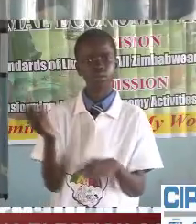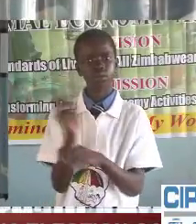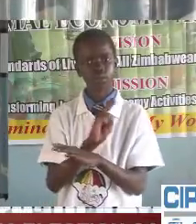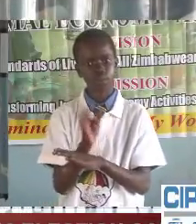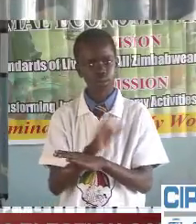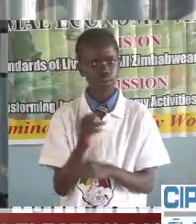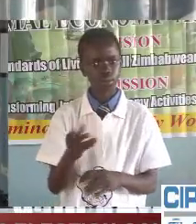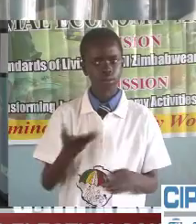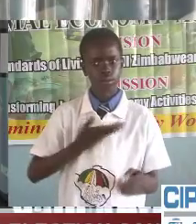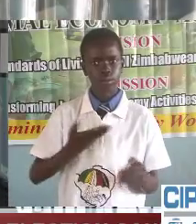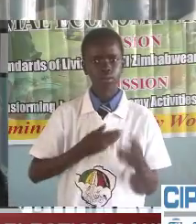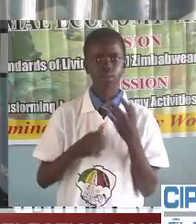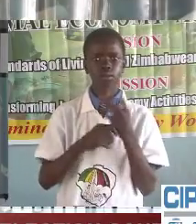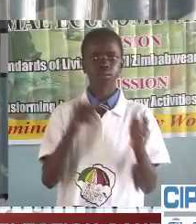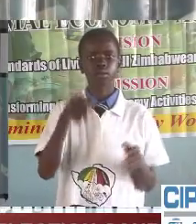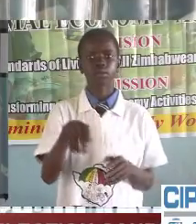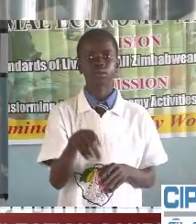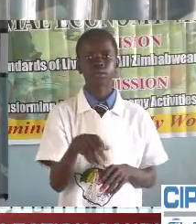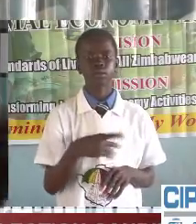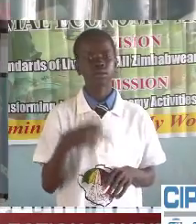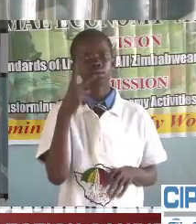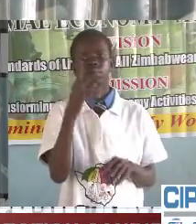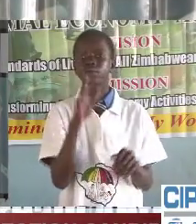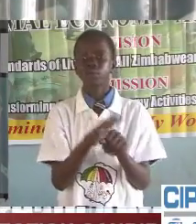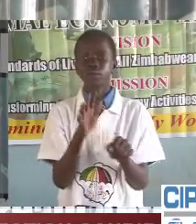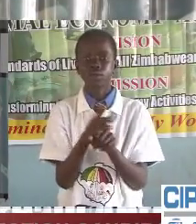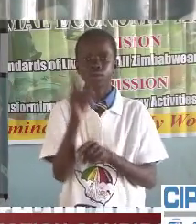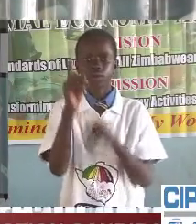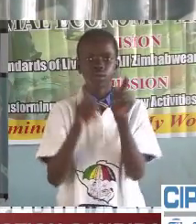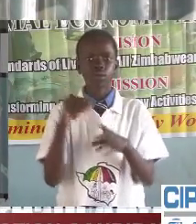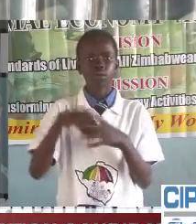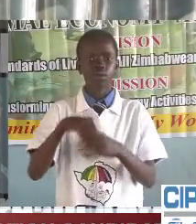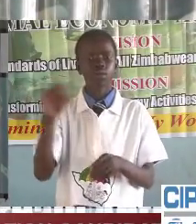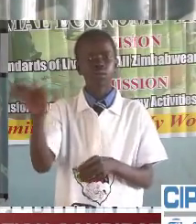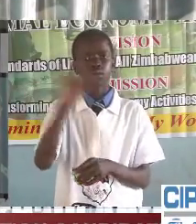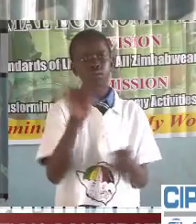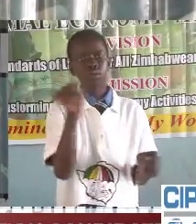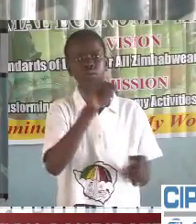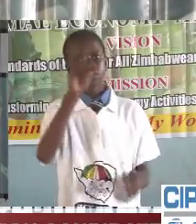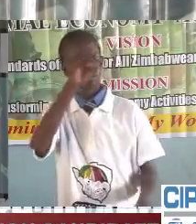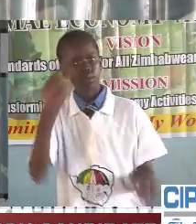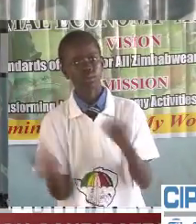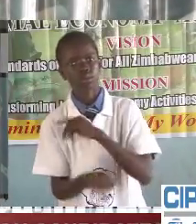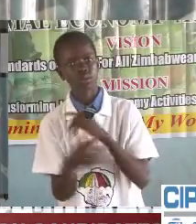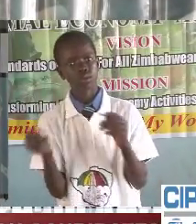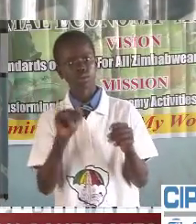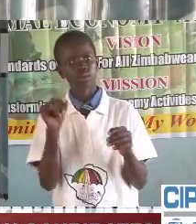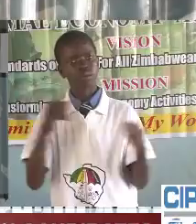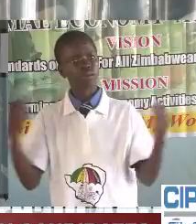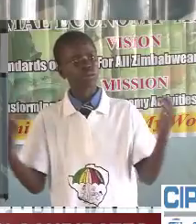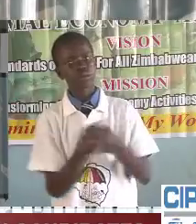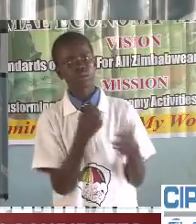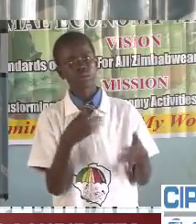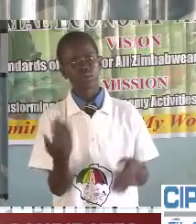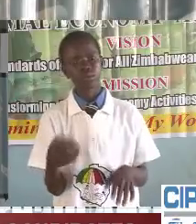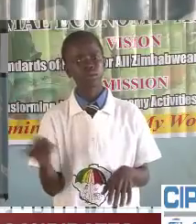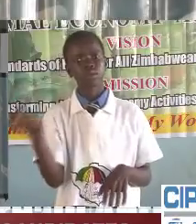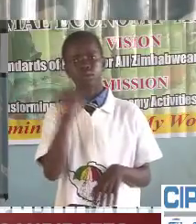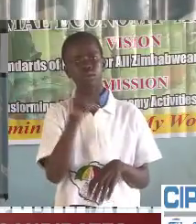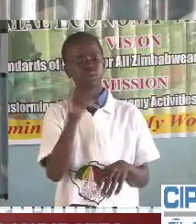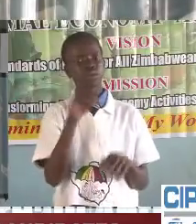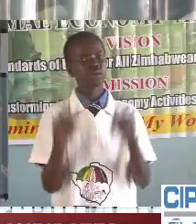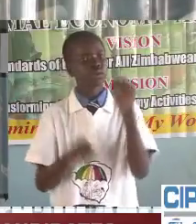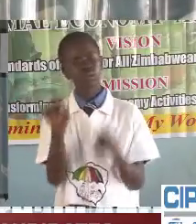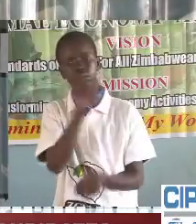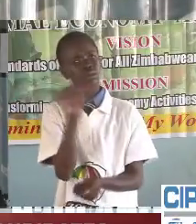neutungamiriri huripo. Nokuti tinoona vazhinji maaccident ari kuitika vanhu vachidzingirirwa ari